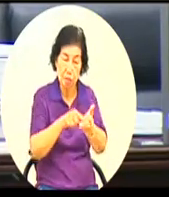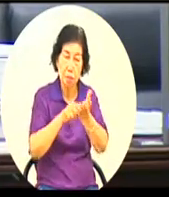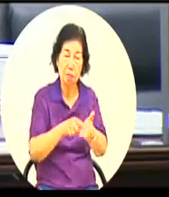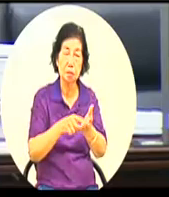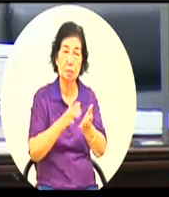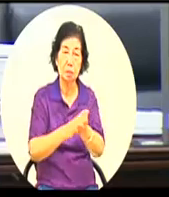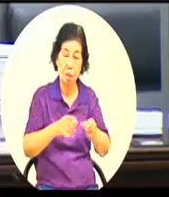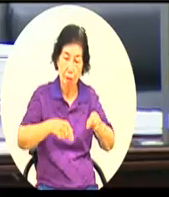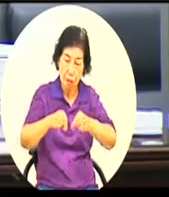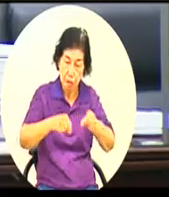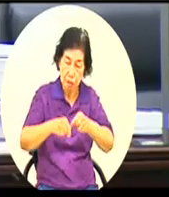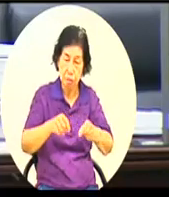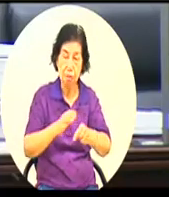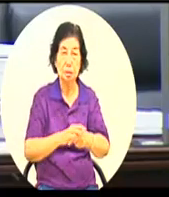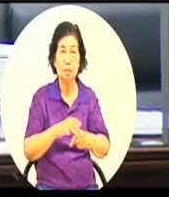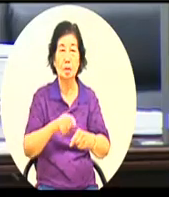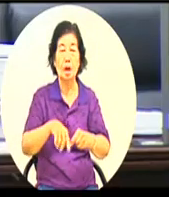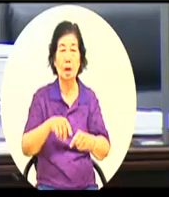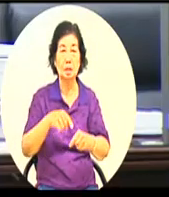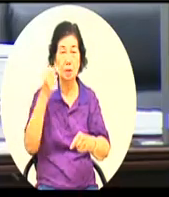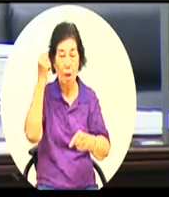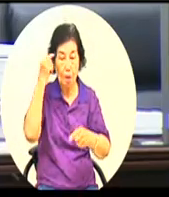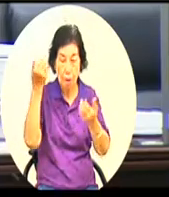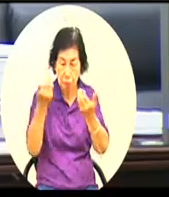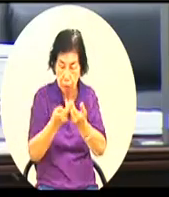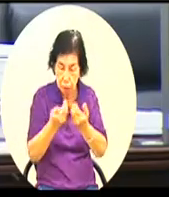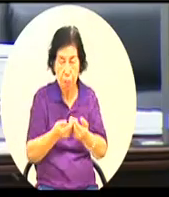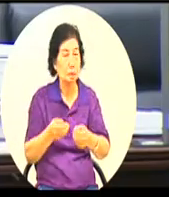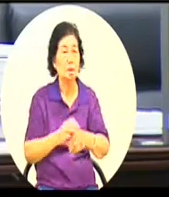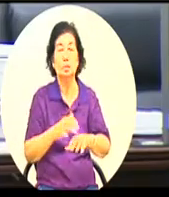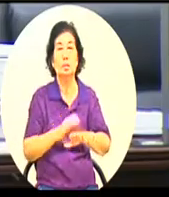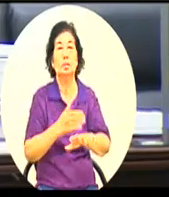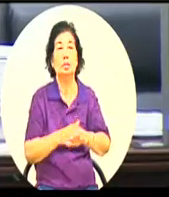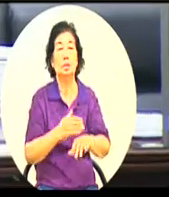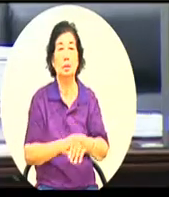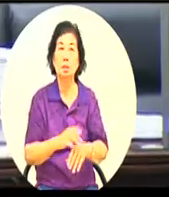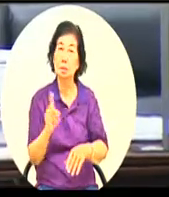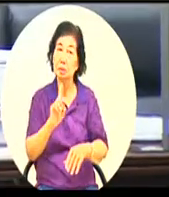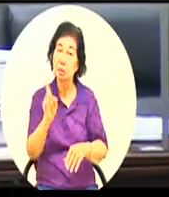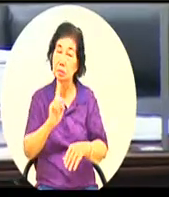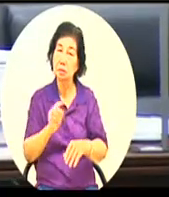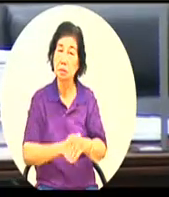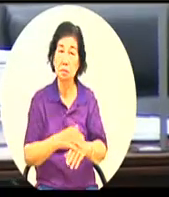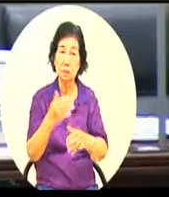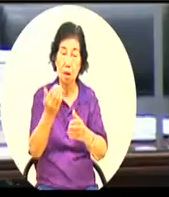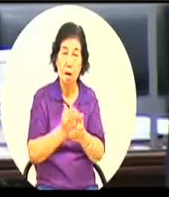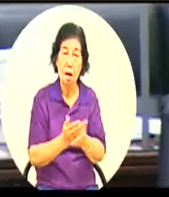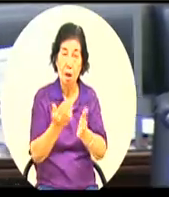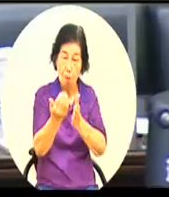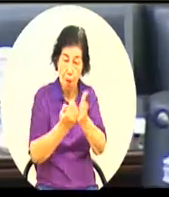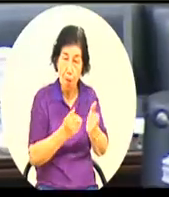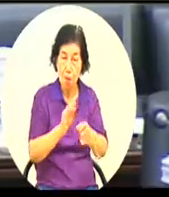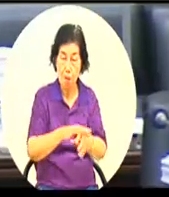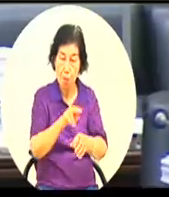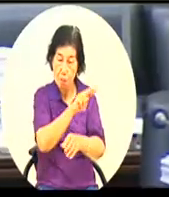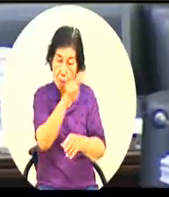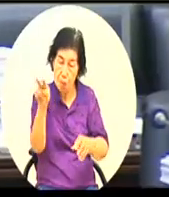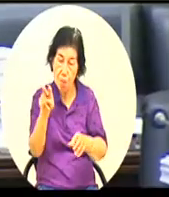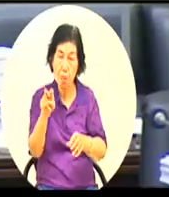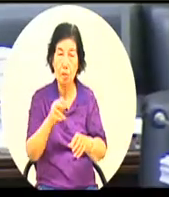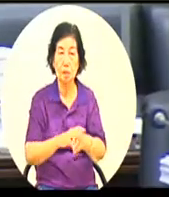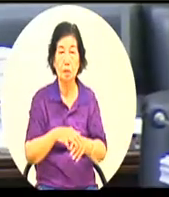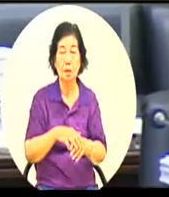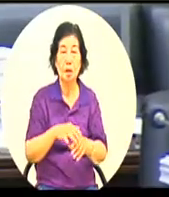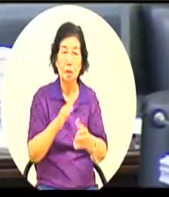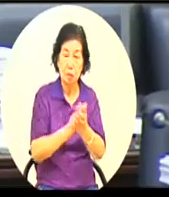人会反对的啦，啊，啥叫前瞻？前瞻就是讲咱目睭看到未来，